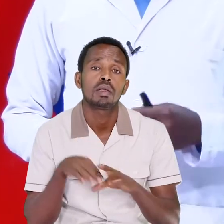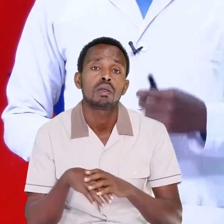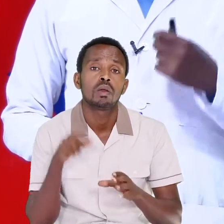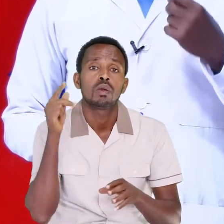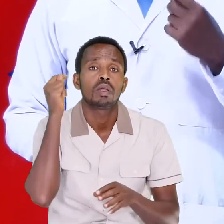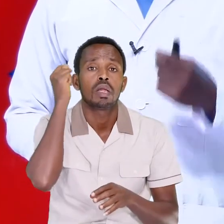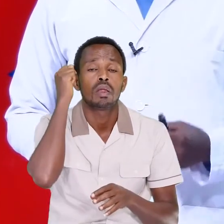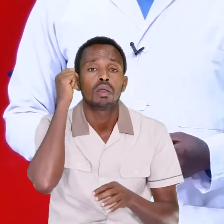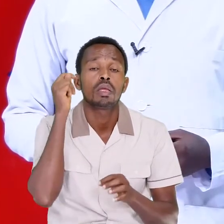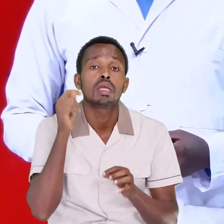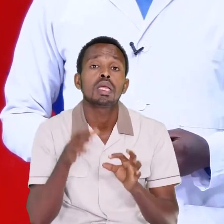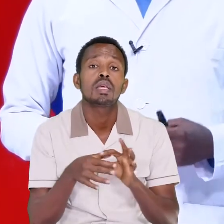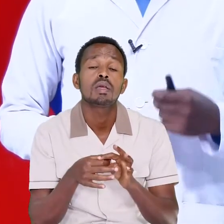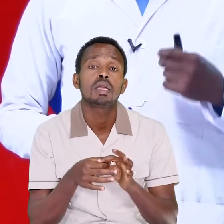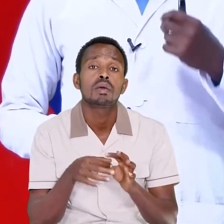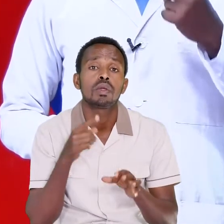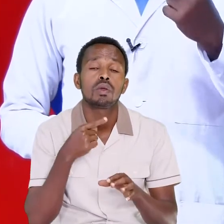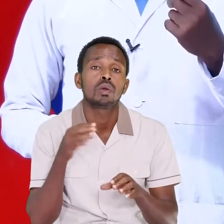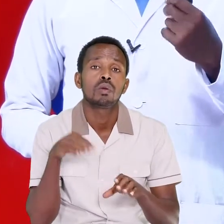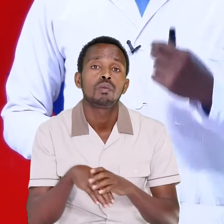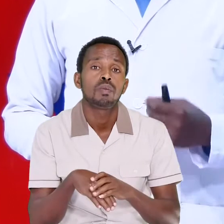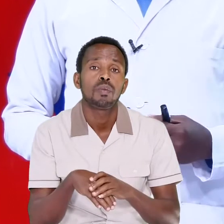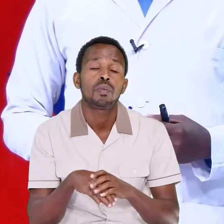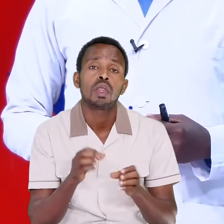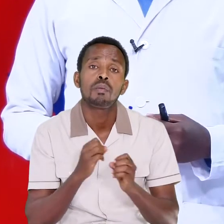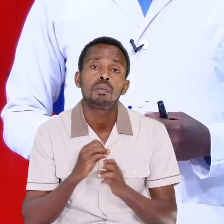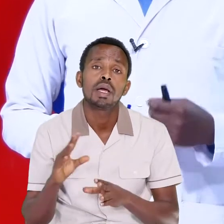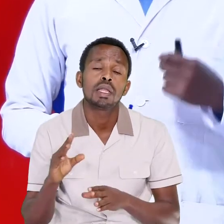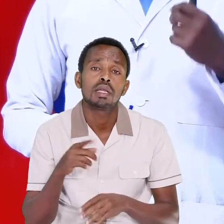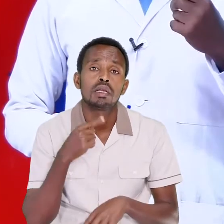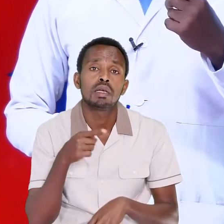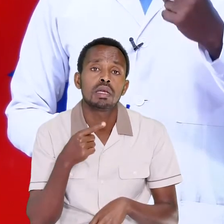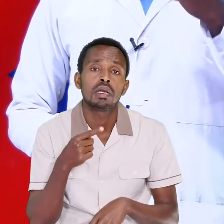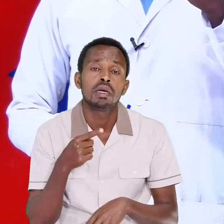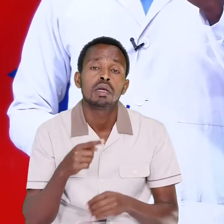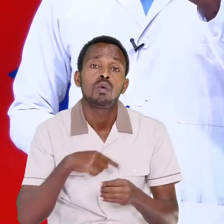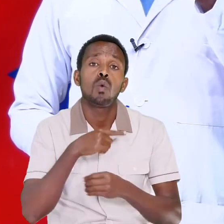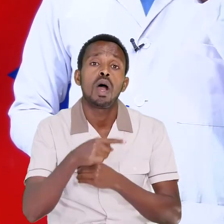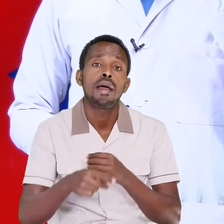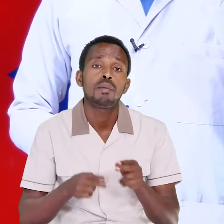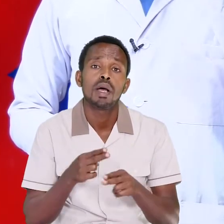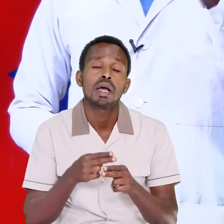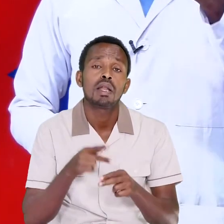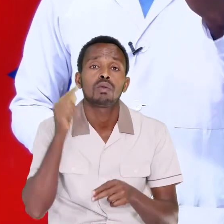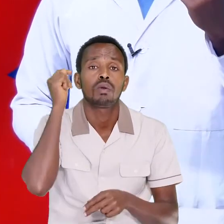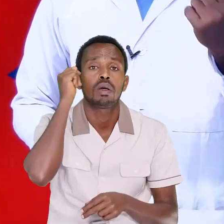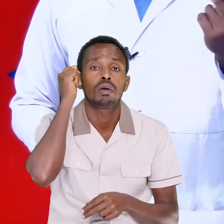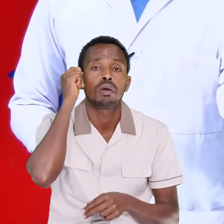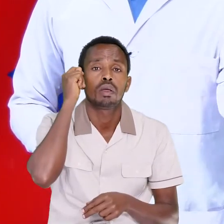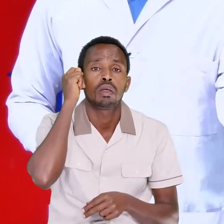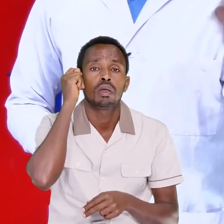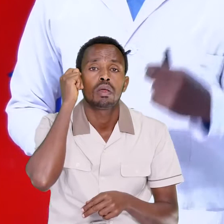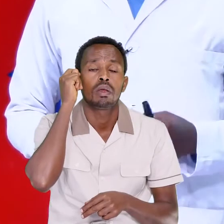tolaan maqaa bade hima jedhu keessatti bade kan jedhu kun waa'ee maqaan tolaa